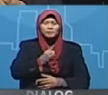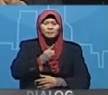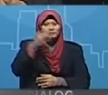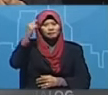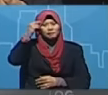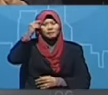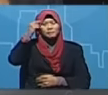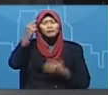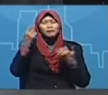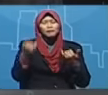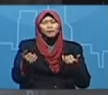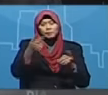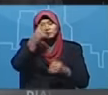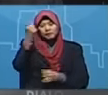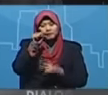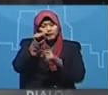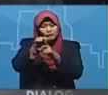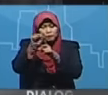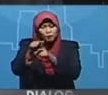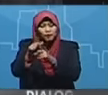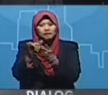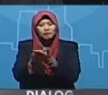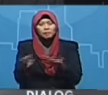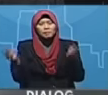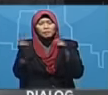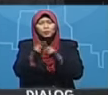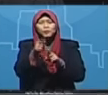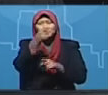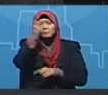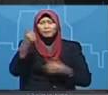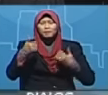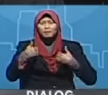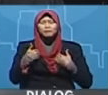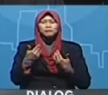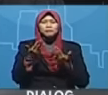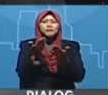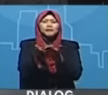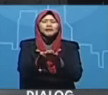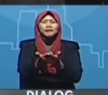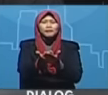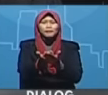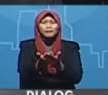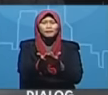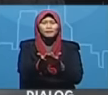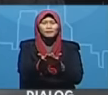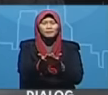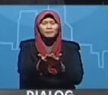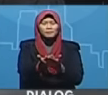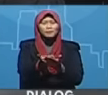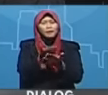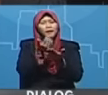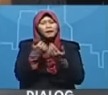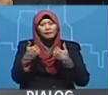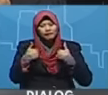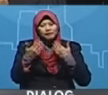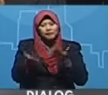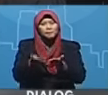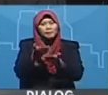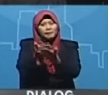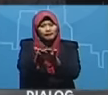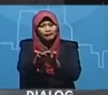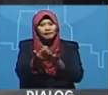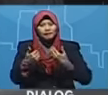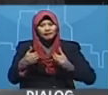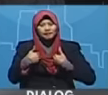itu penipuan ni masih berlaku sekiranya ada permintaan. Dia ada supply and demand lah. Ada permintaan, ada penawaran.